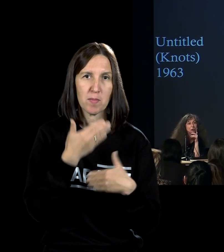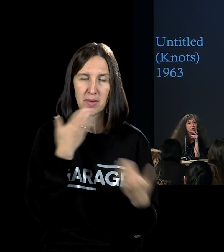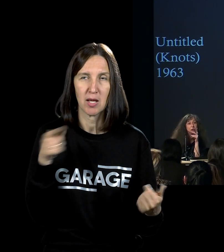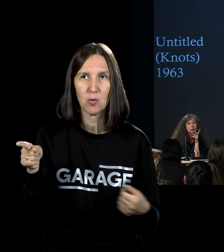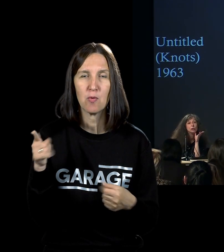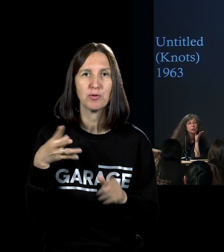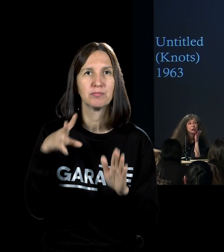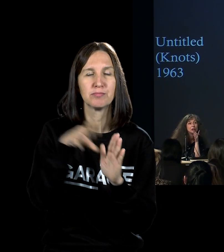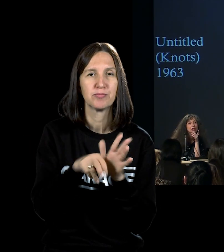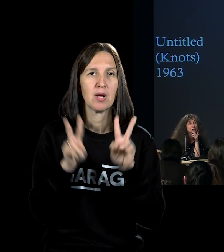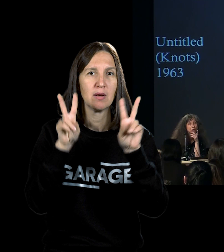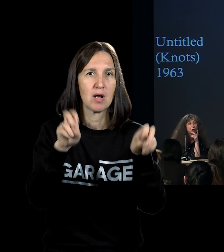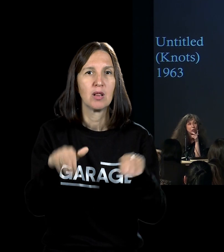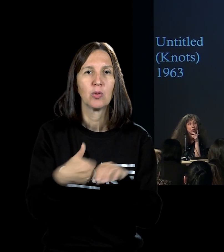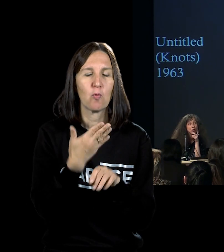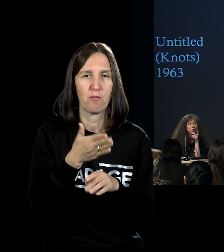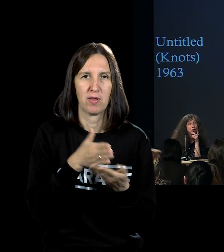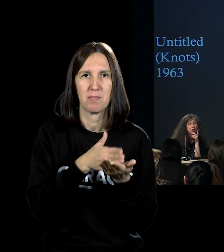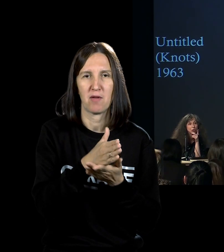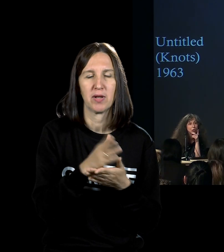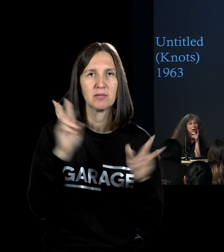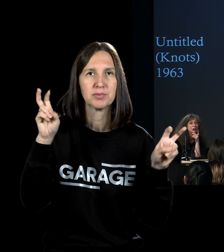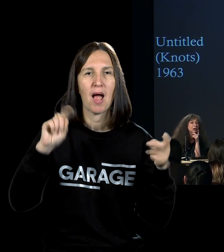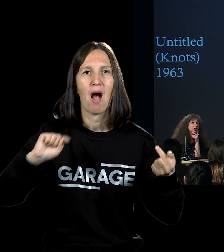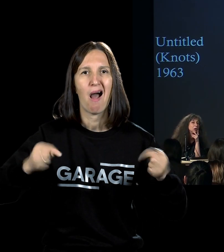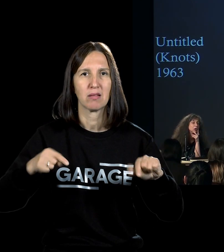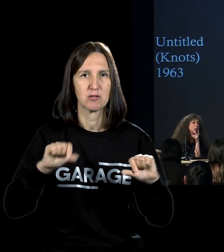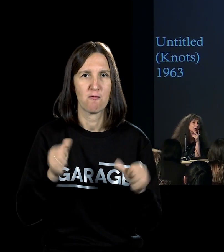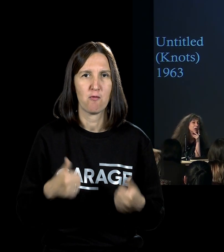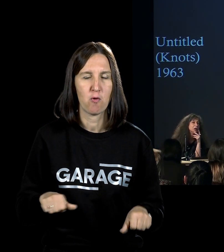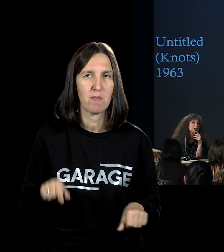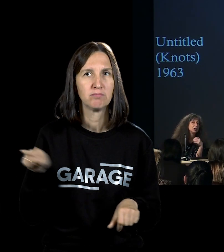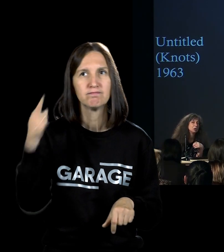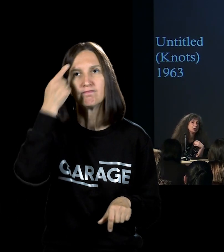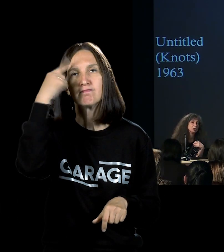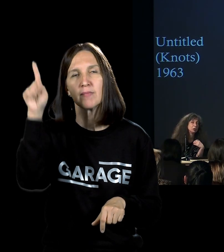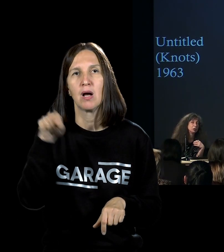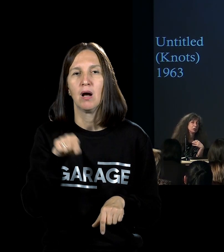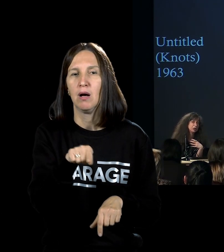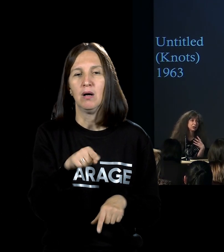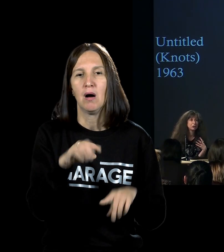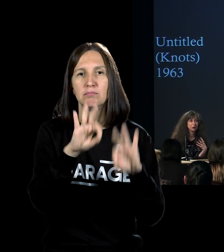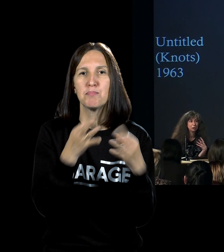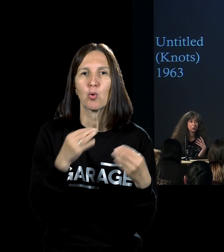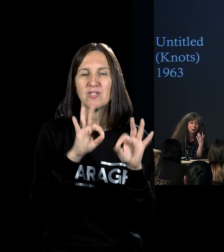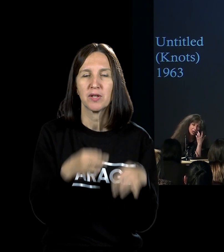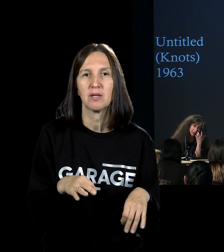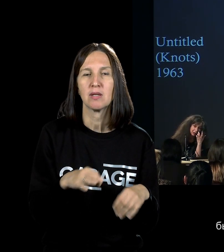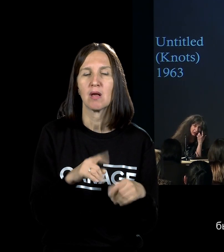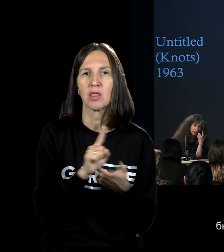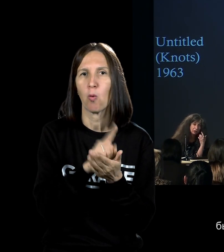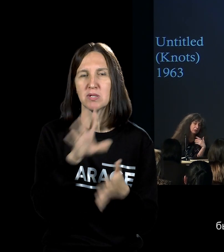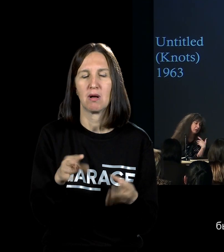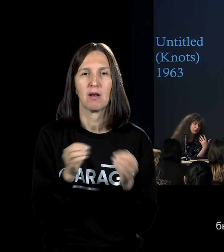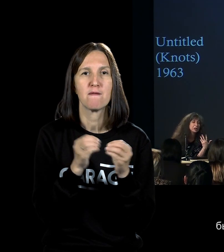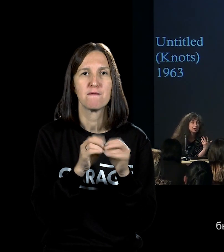понятие, новое направление антиформа. Он говорит, что идея, что произведение должно быть фиксированной формы,